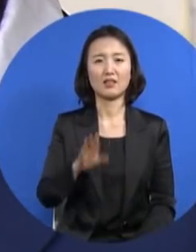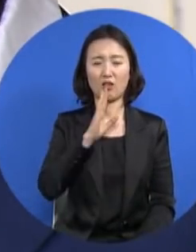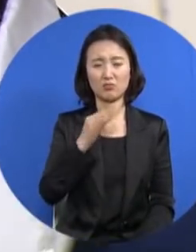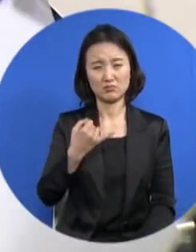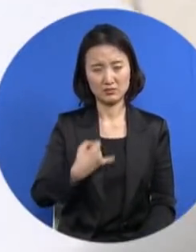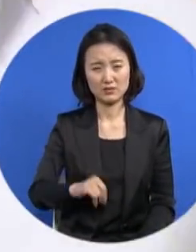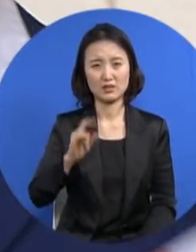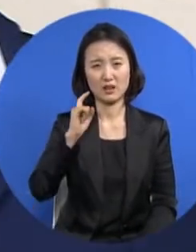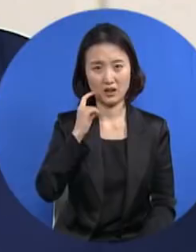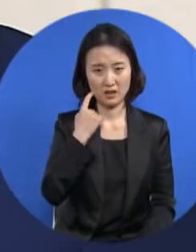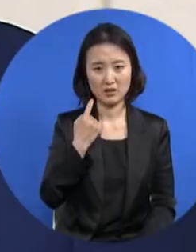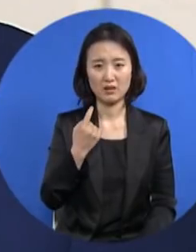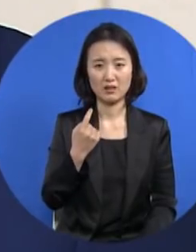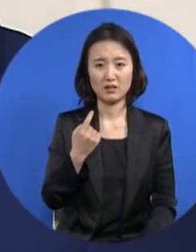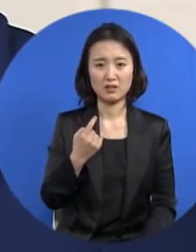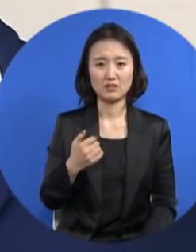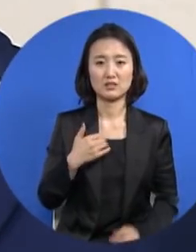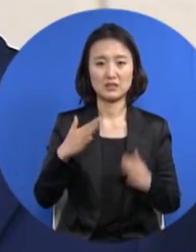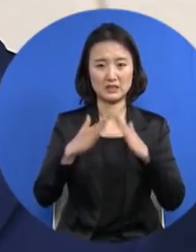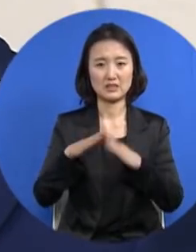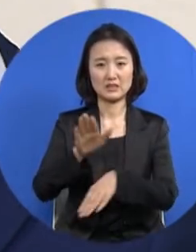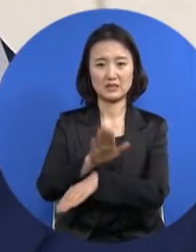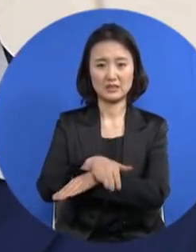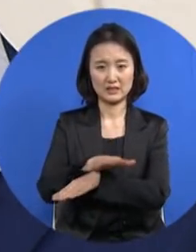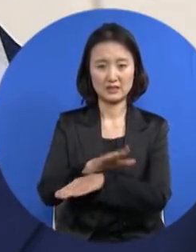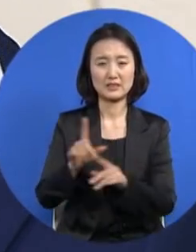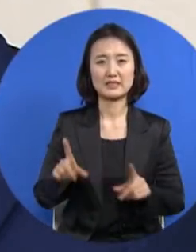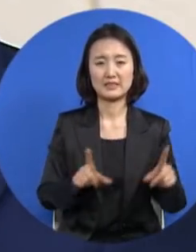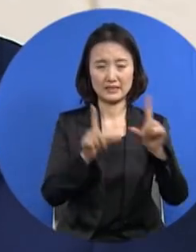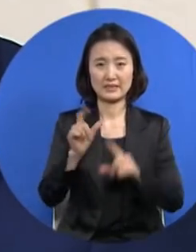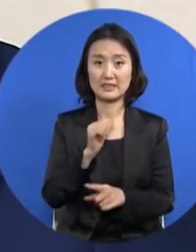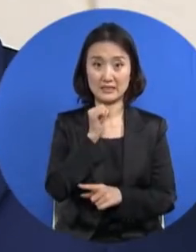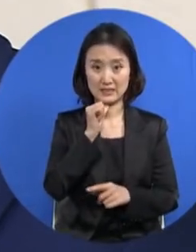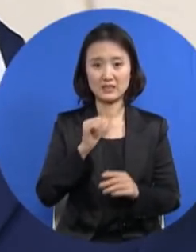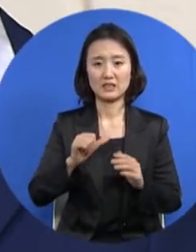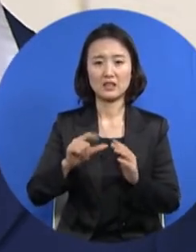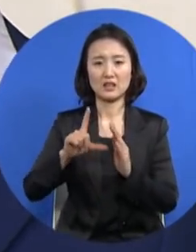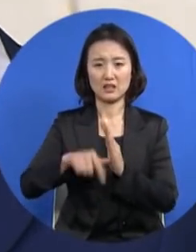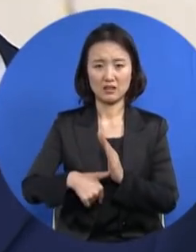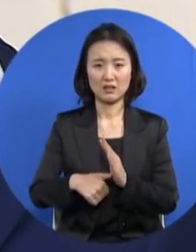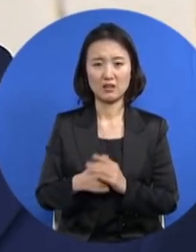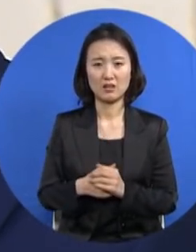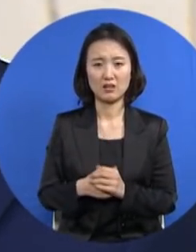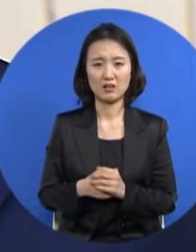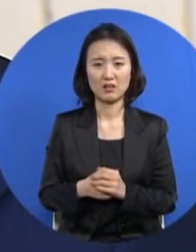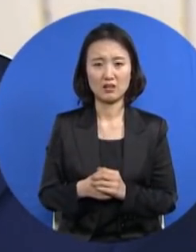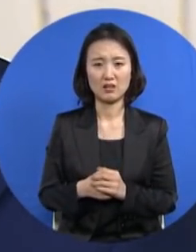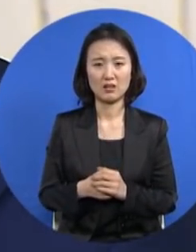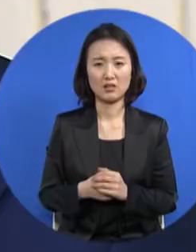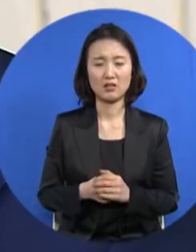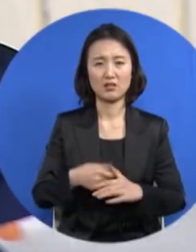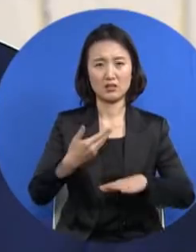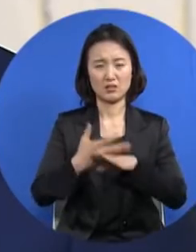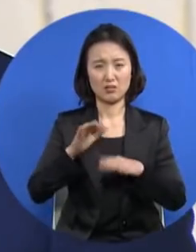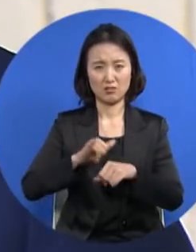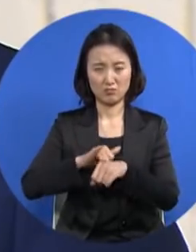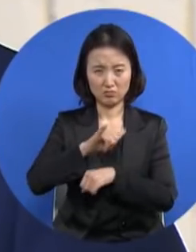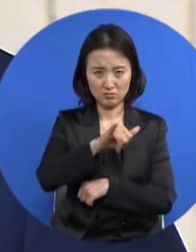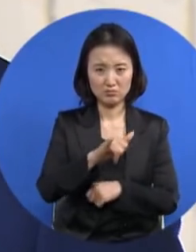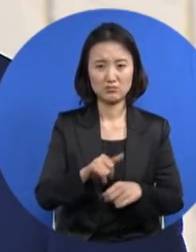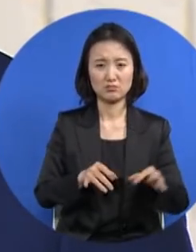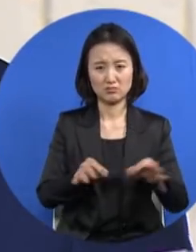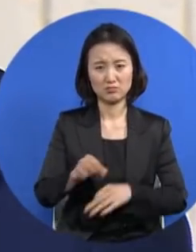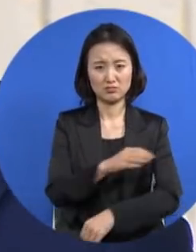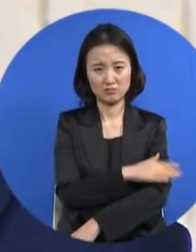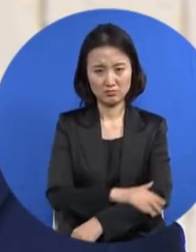딸은 우리 집이 시골에서 아주 좀 간단하게 살았거든요. 유학까지 가서 사업도